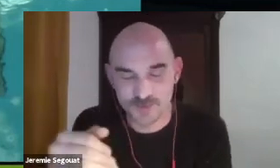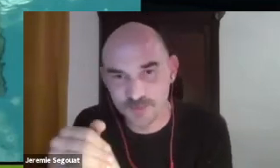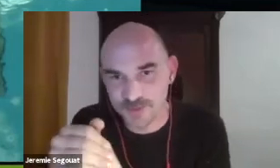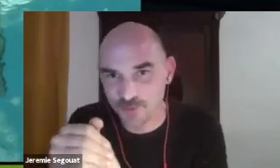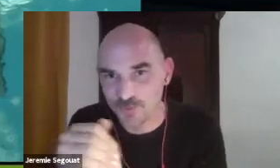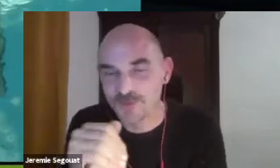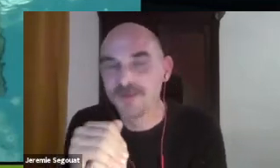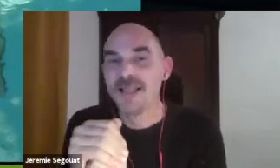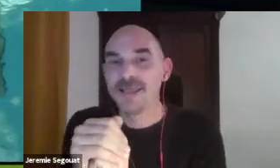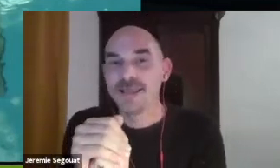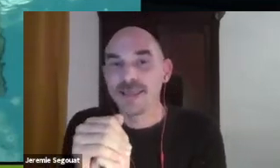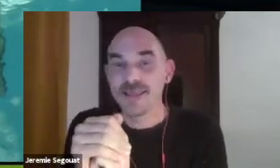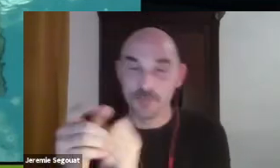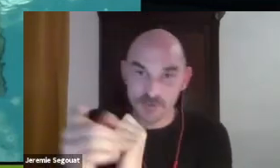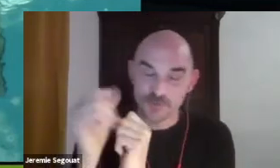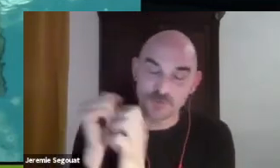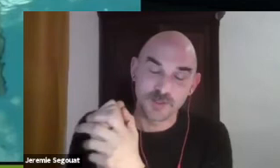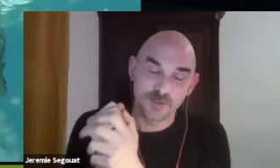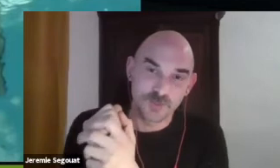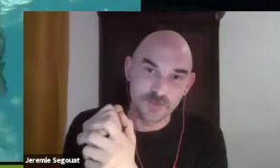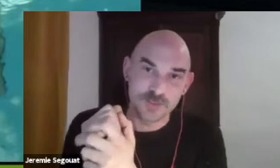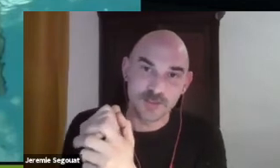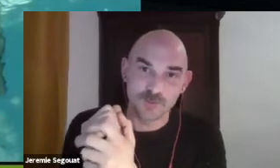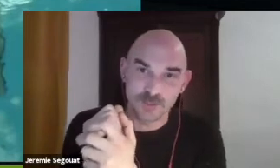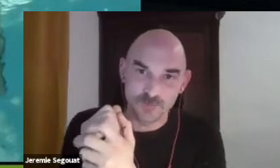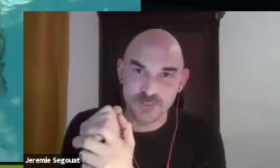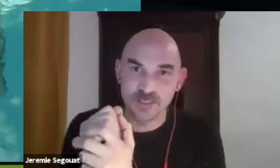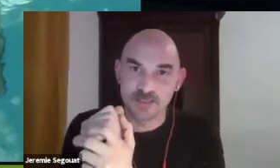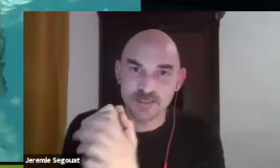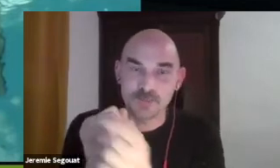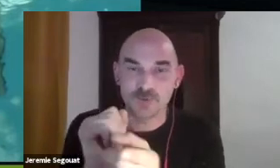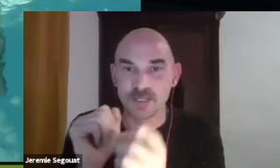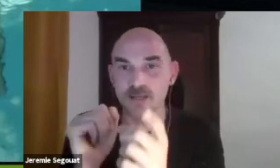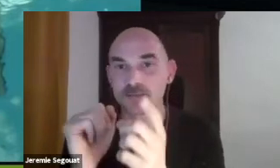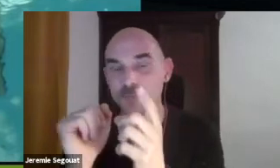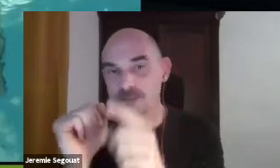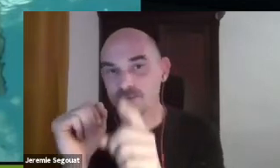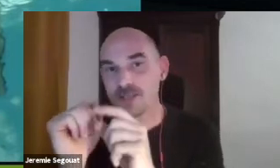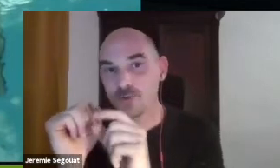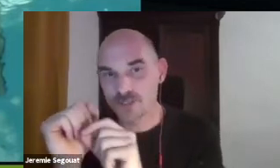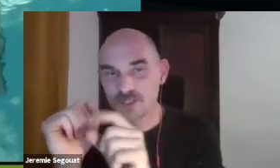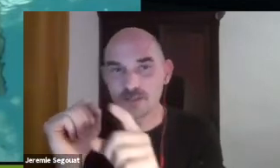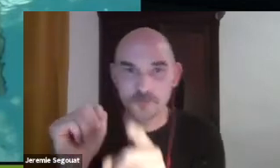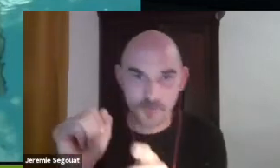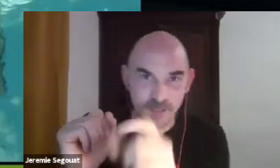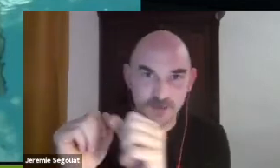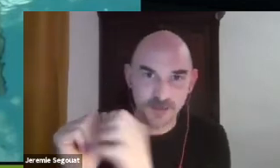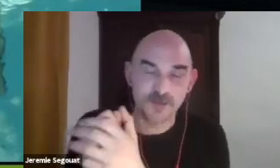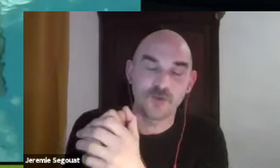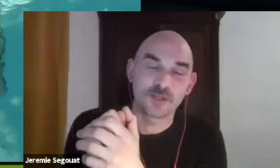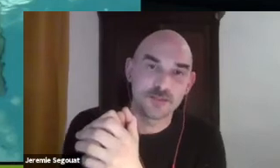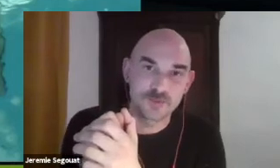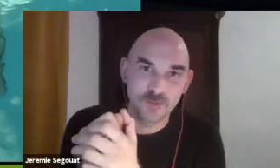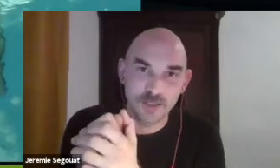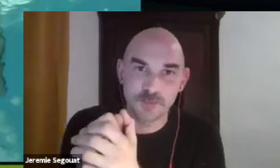la présence des personnes dans l'eau et la main je reviendrai tout à l'heure c'est un contact physique qui est nécessaire puisque c'est la personne qui à l'origine était